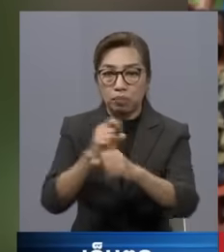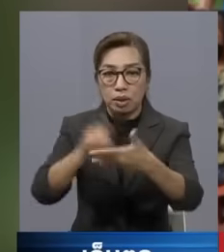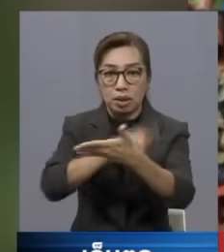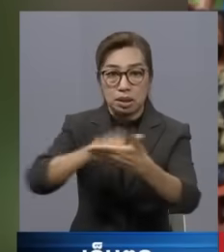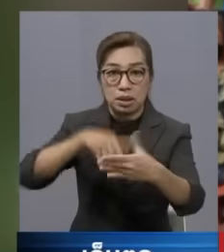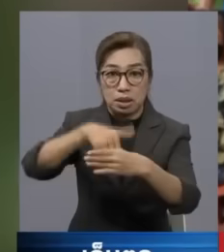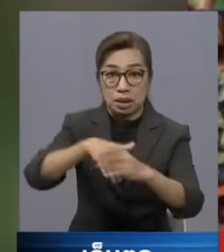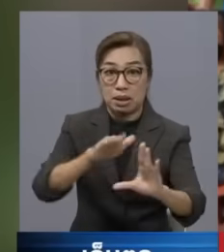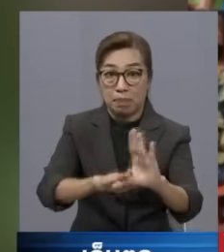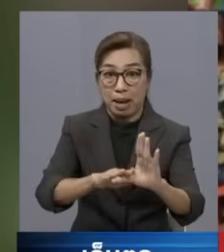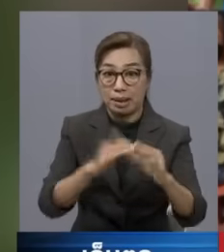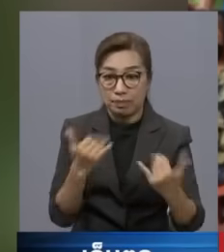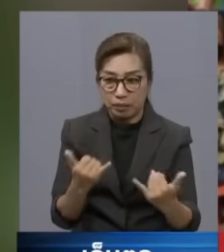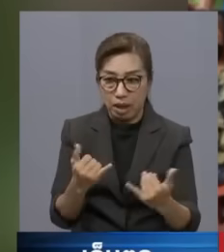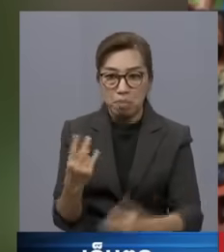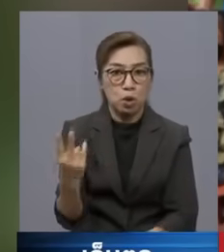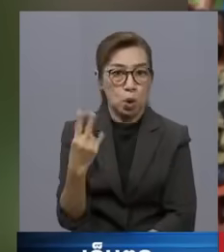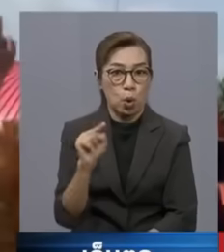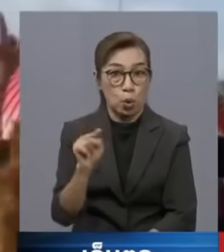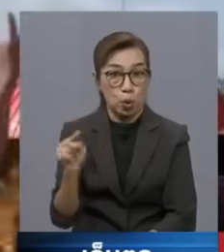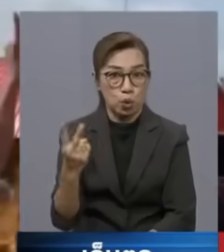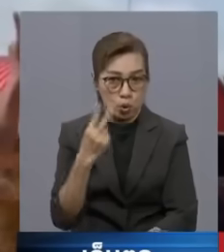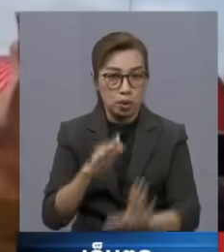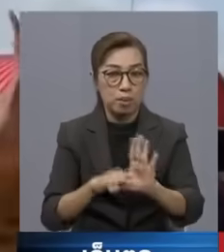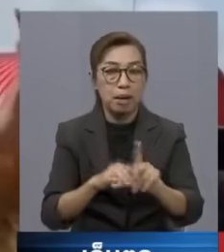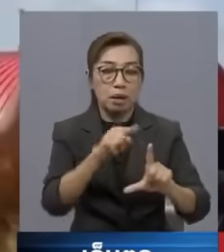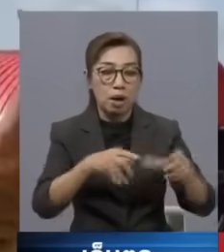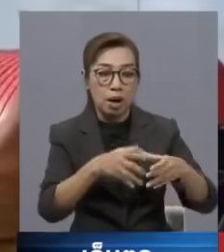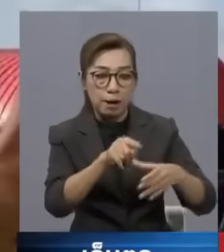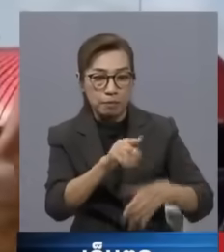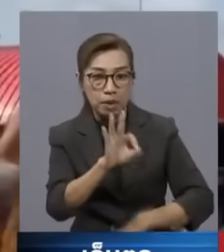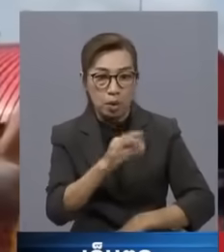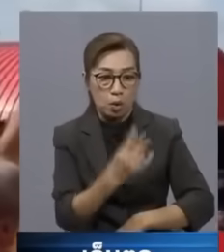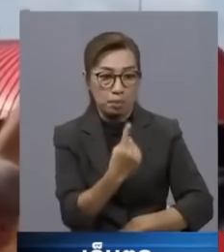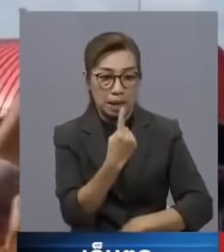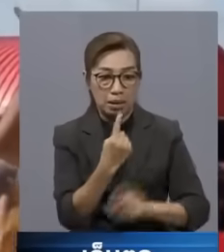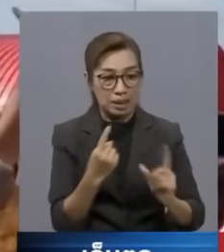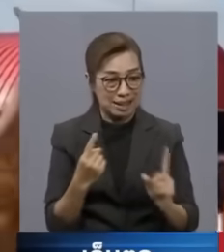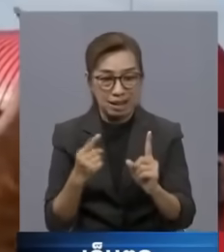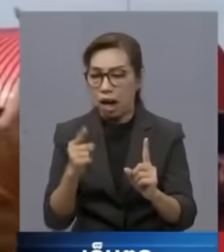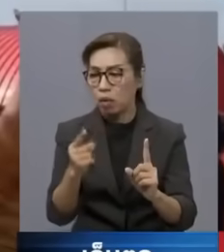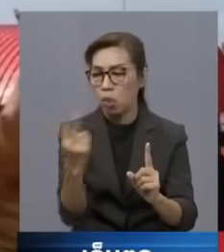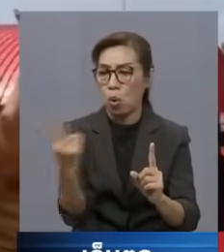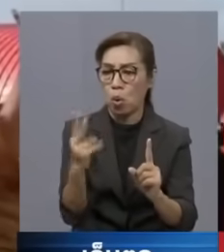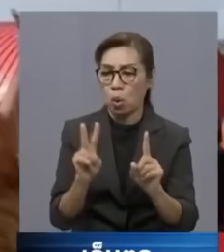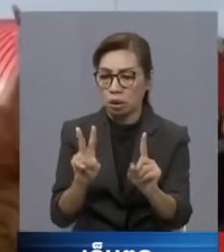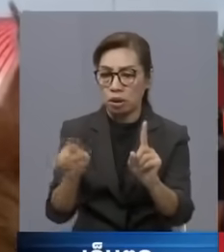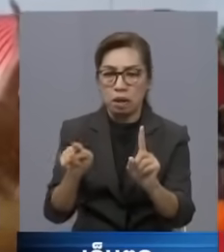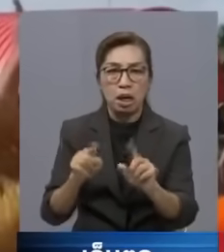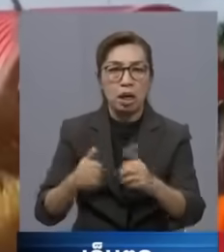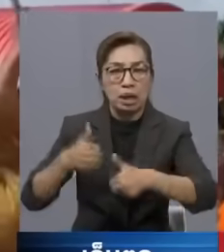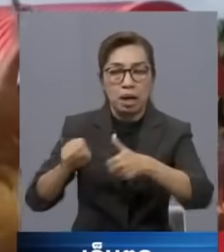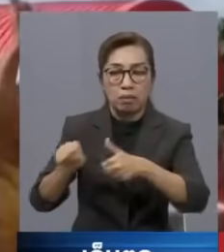สมัครเดิมในเขต 3ระยองถึง 2คนนะฮะก้าวไกลก็ต้องไปแข่งกับคนเดิมซึ่งแต่ละคนก็ชื่อฉันไม่ธรรมดา